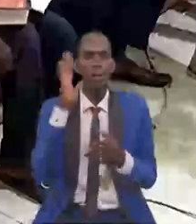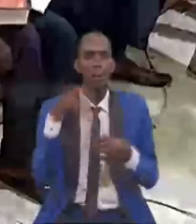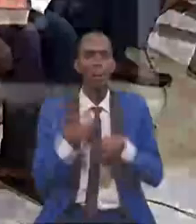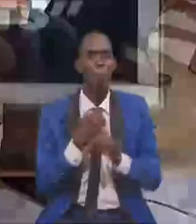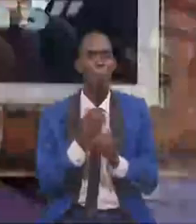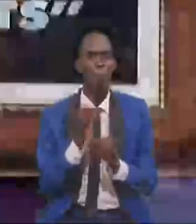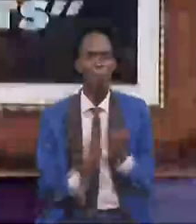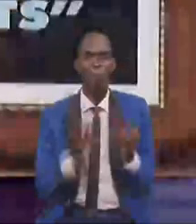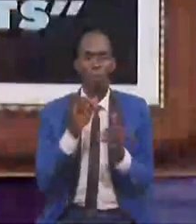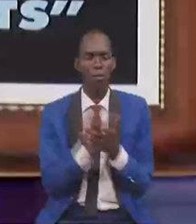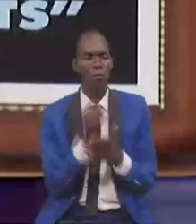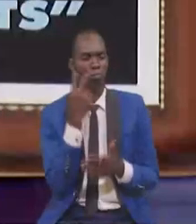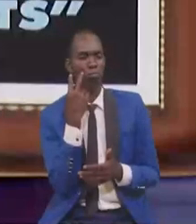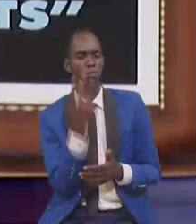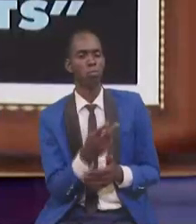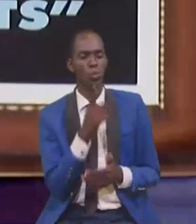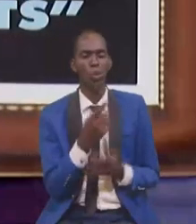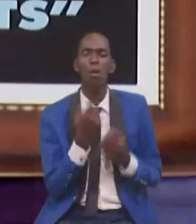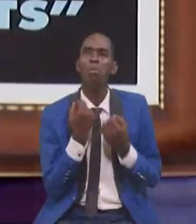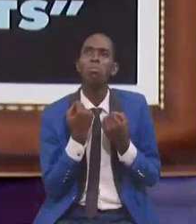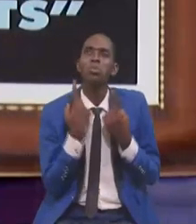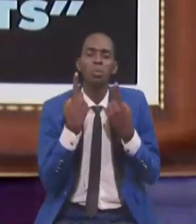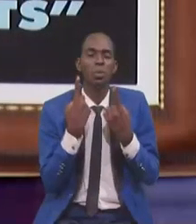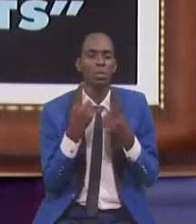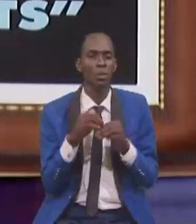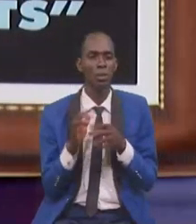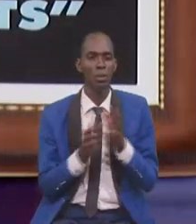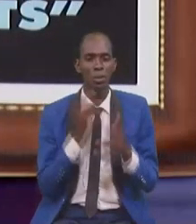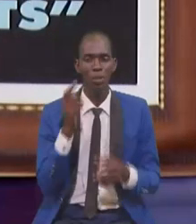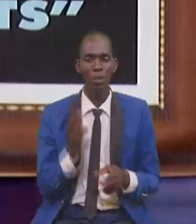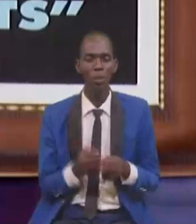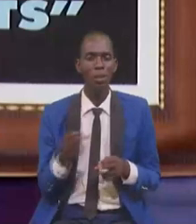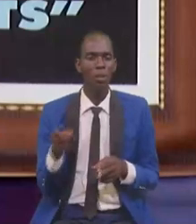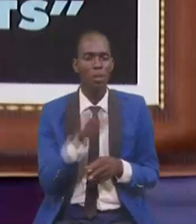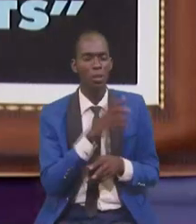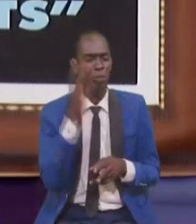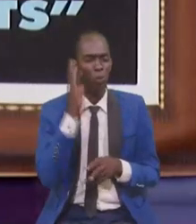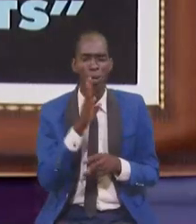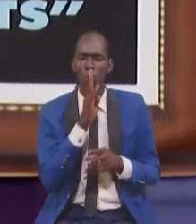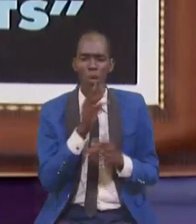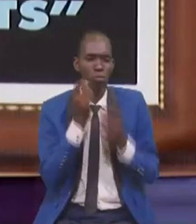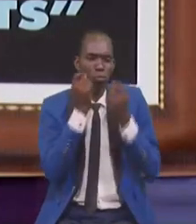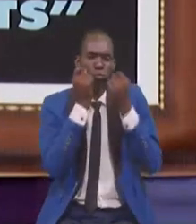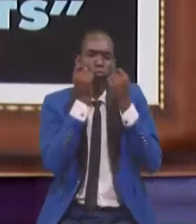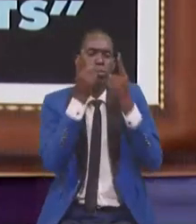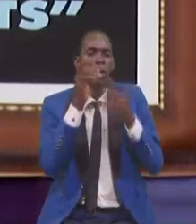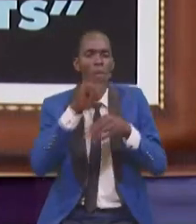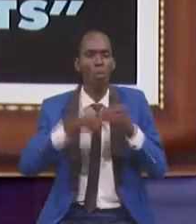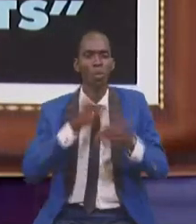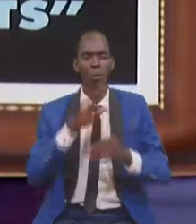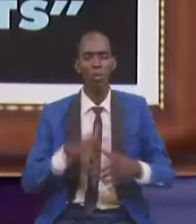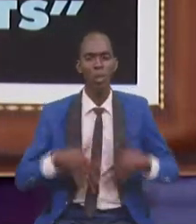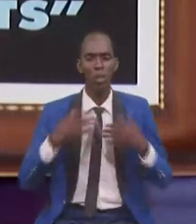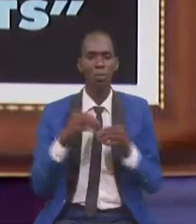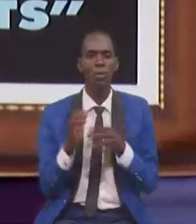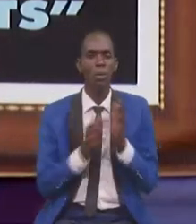Et que tout le monde qui te voit sera étonné. Ils seront sidérés au sujet de ta